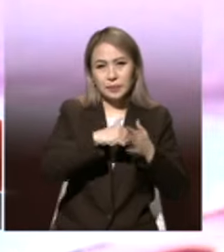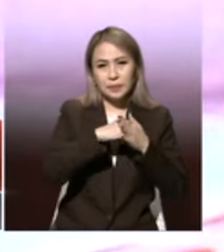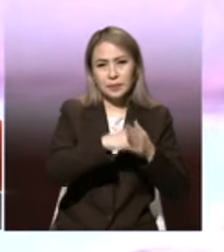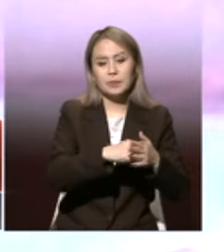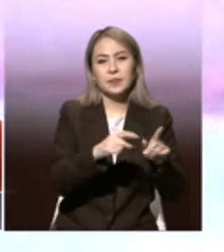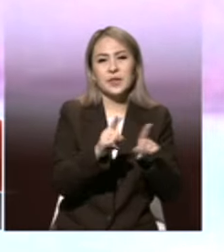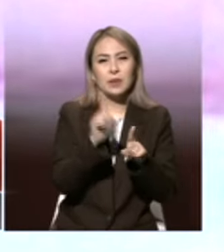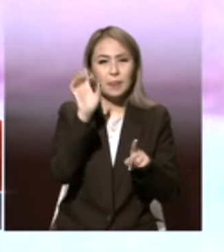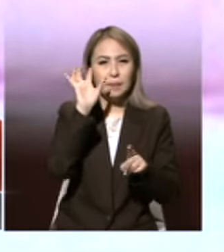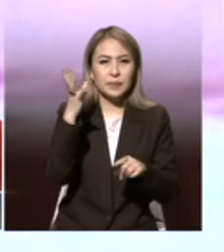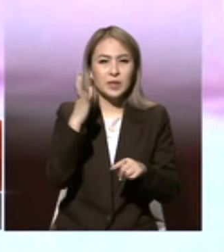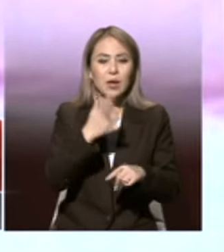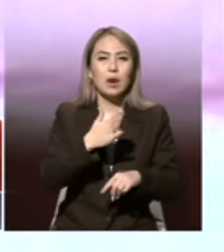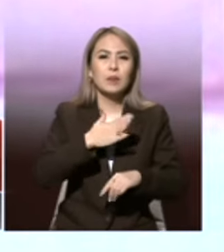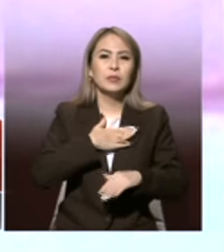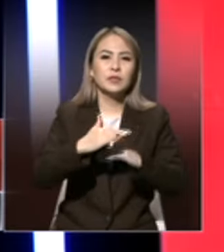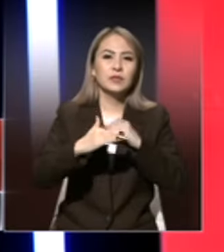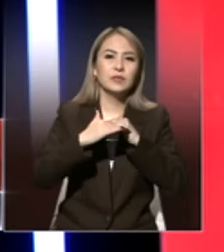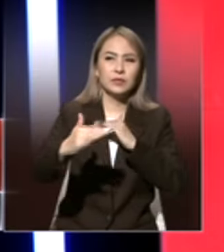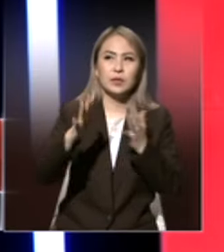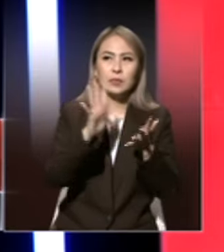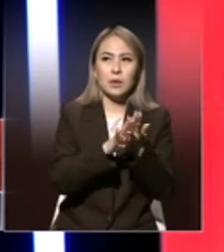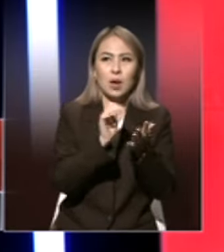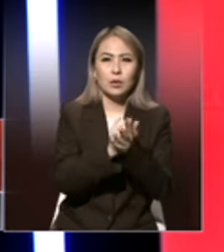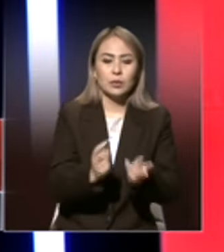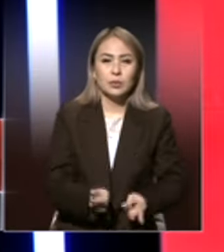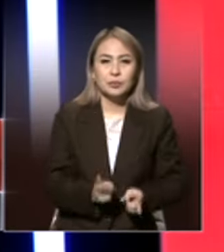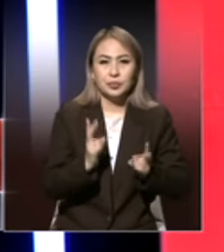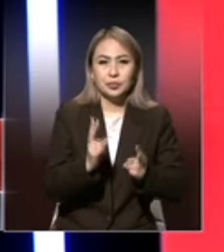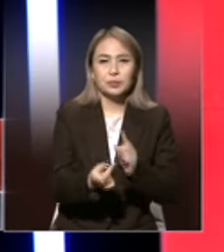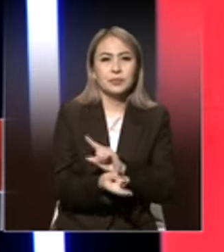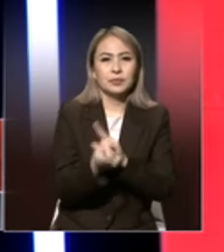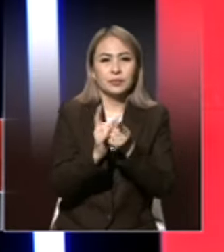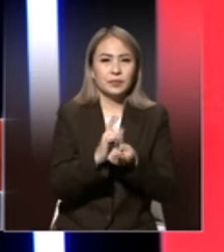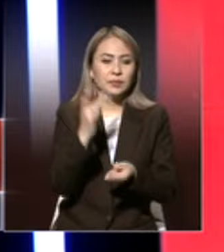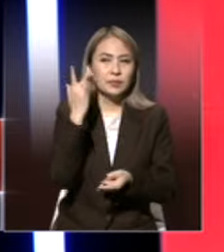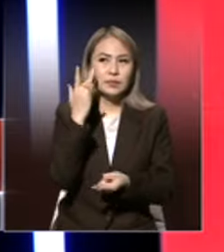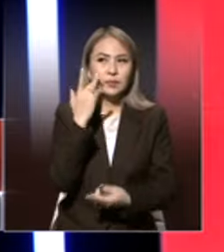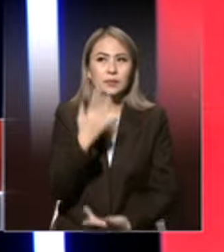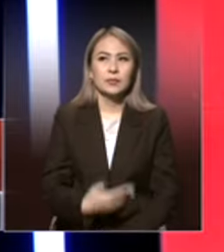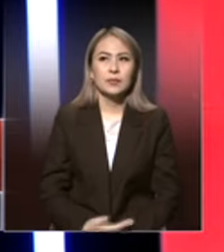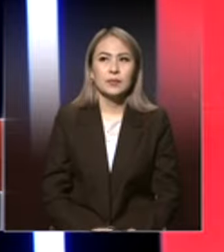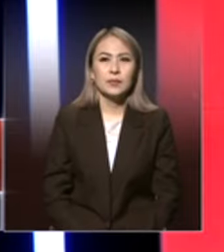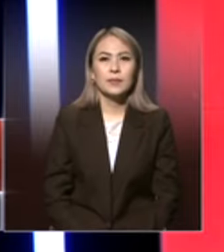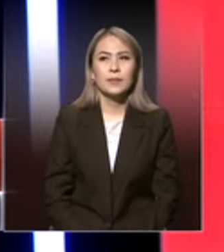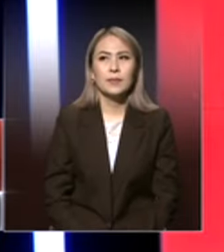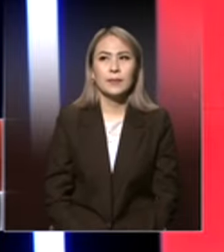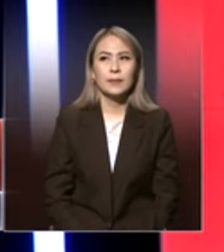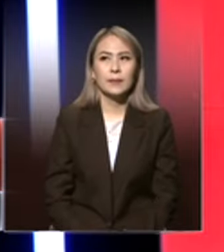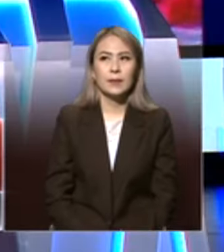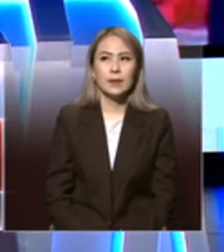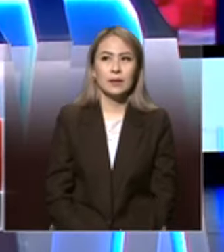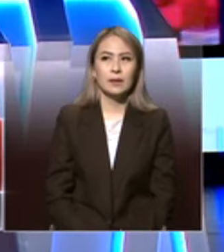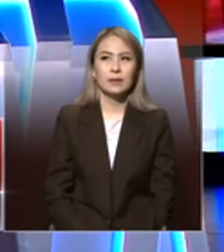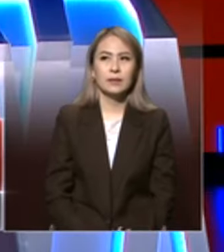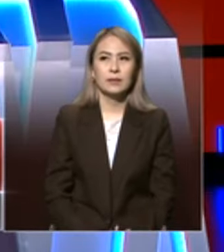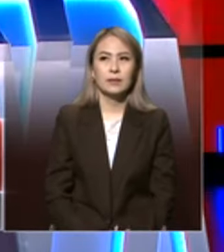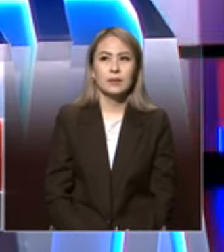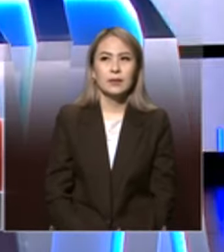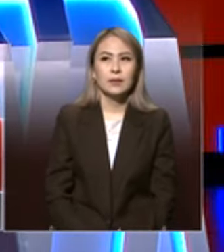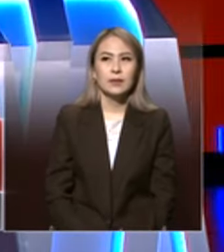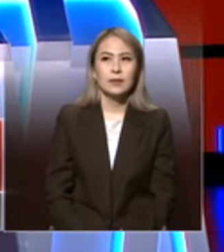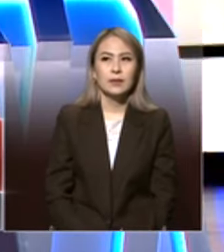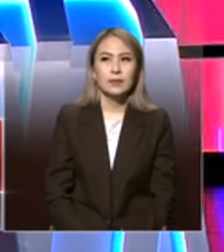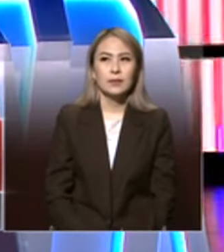еше біздің ұлттық құндылықтарымыздың барлығы ақыры қылмысқа апаратын болып тұр ғой. Жоқ, қараңыз, сіз қазір сөздермен манипуляция жасап тұрған сияқтысыз. Манипуляция жасап тұрған